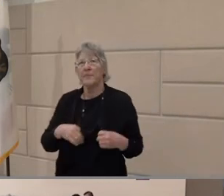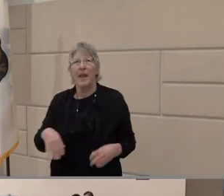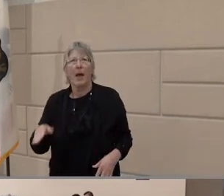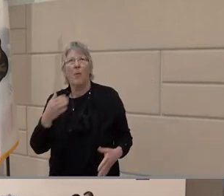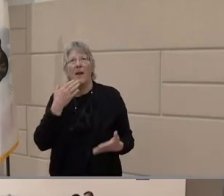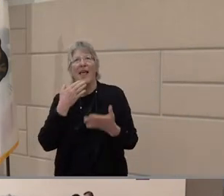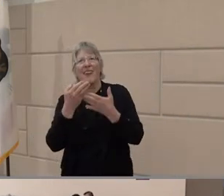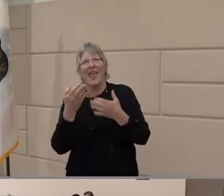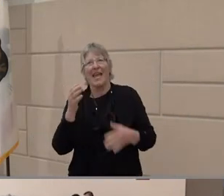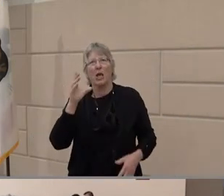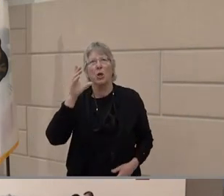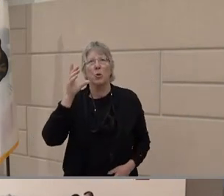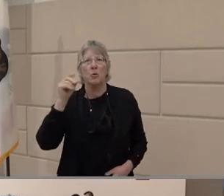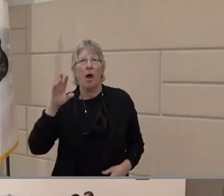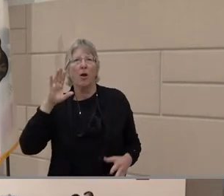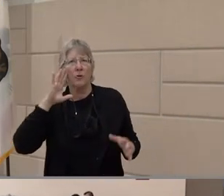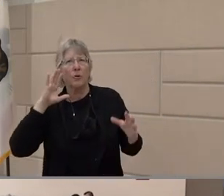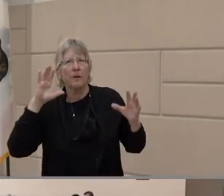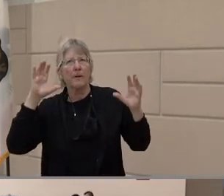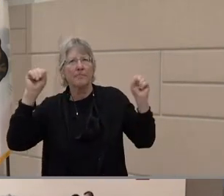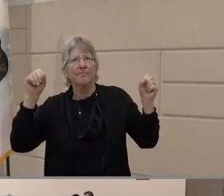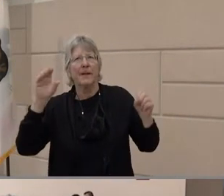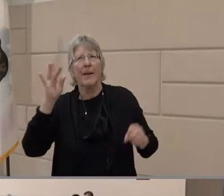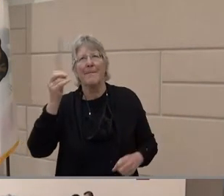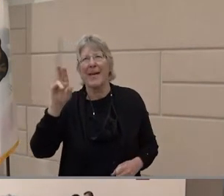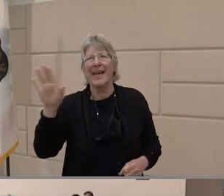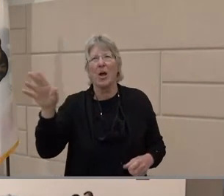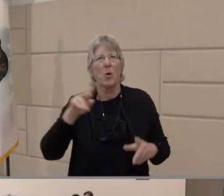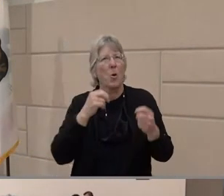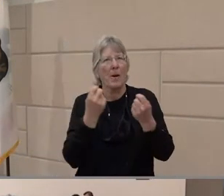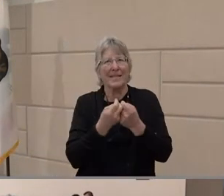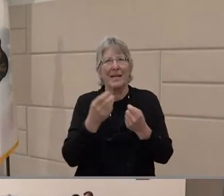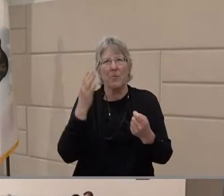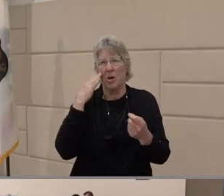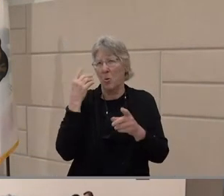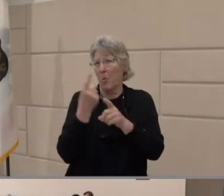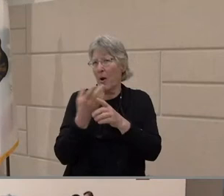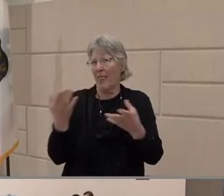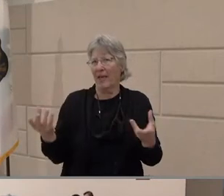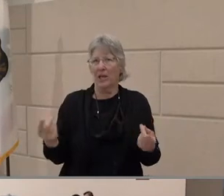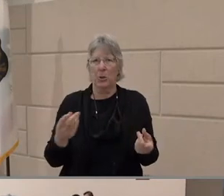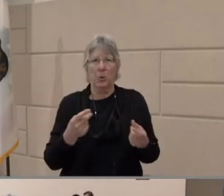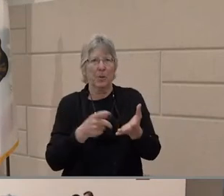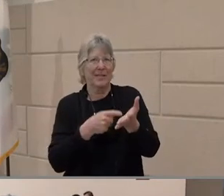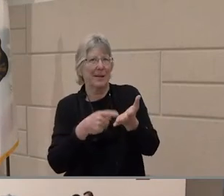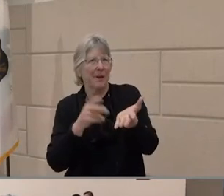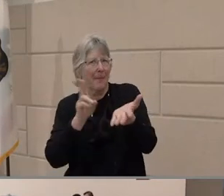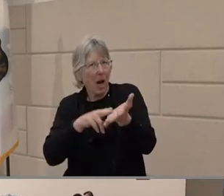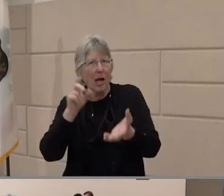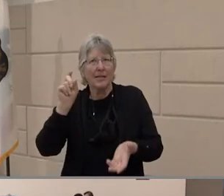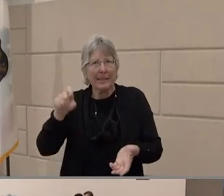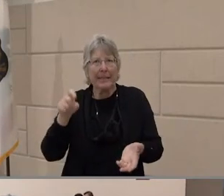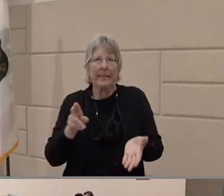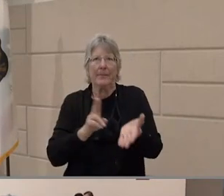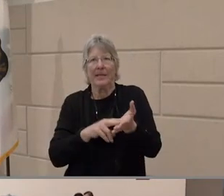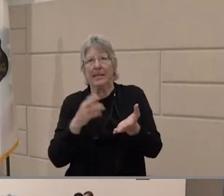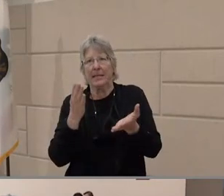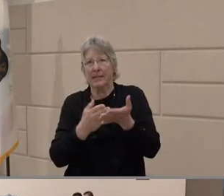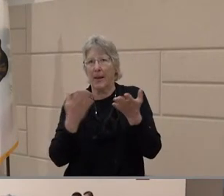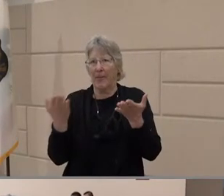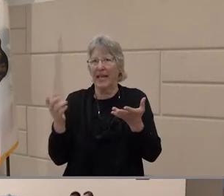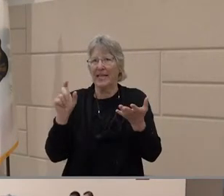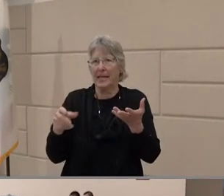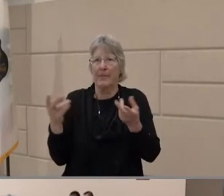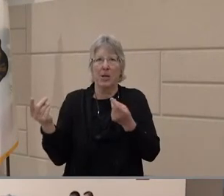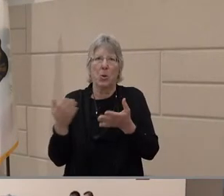សូមនិយាយពីលោកអរសូមអរគុណលោកស្រី Baker និយាយពីកងត្រា